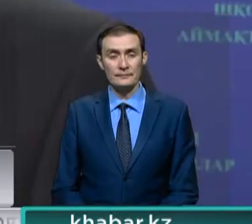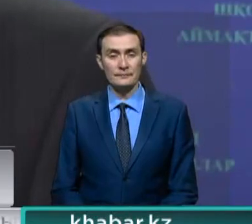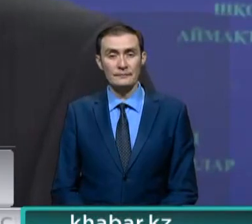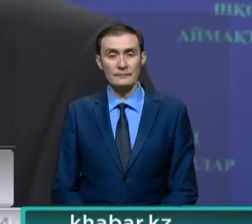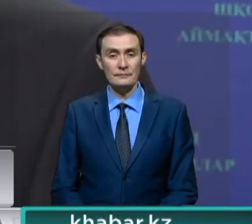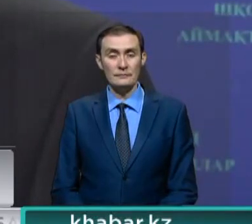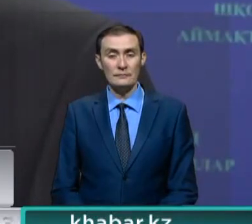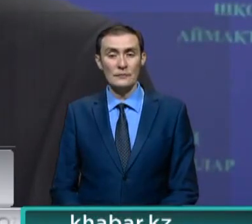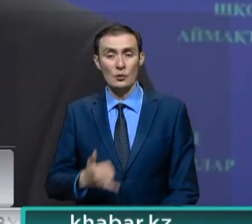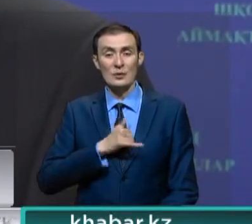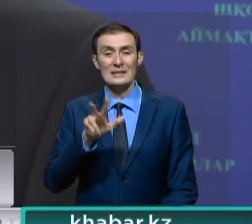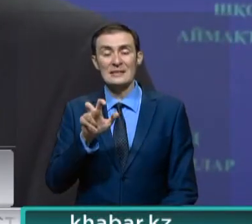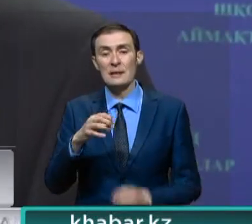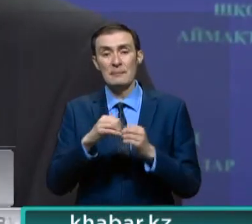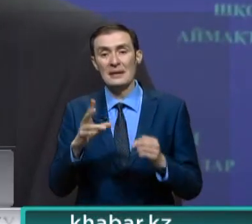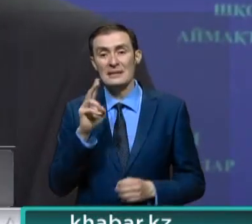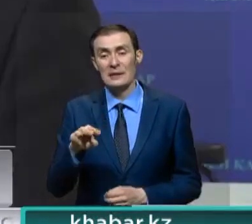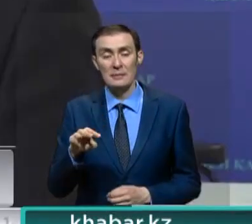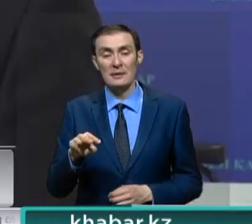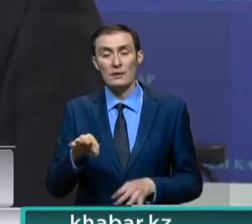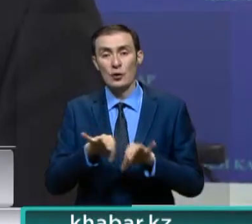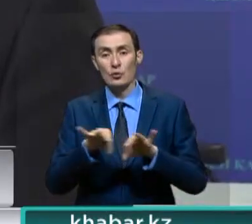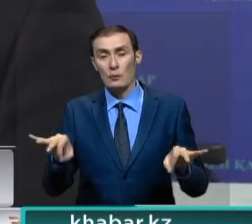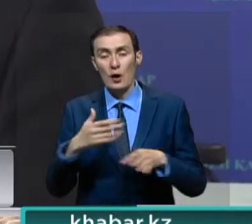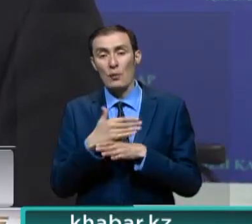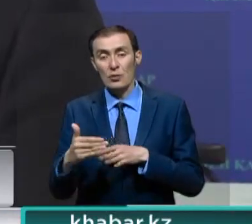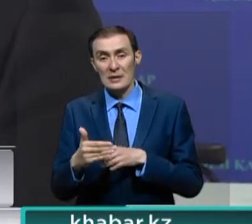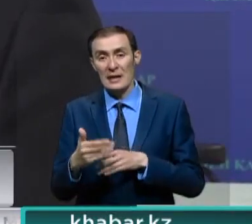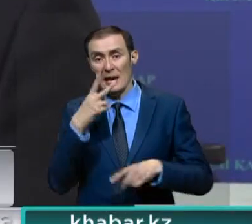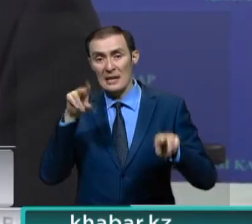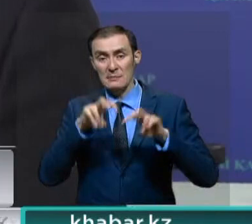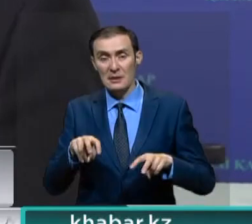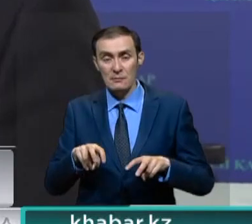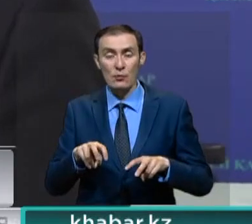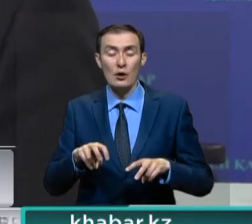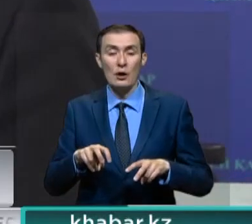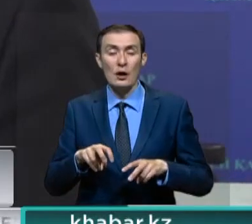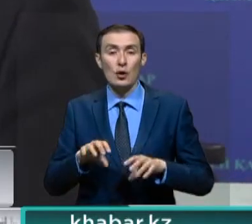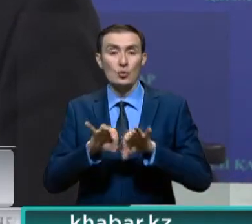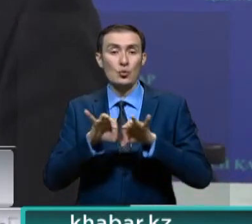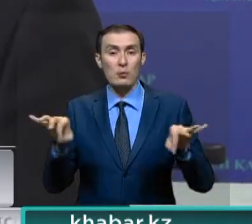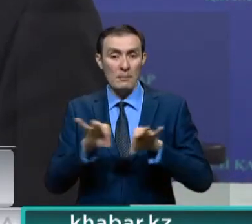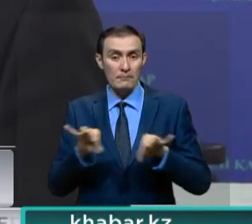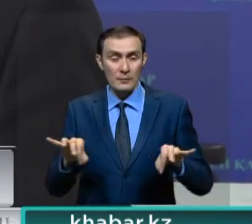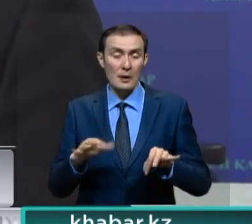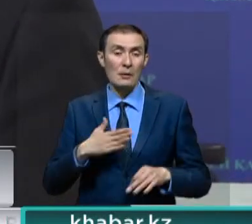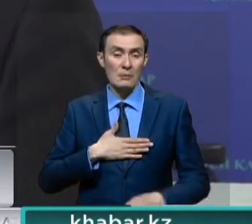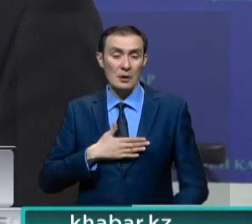У нас 315 километров теплосетей, магистрали. После проведения экспертизы по дымовым трубам